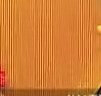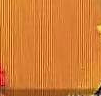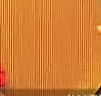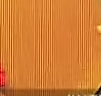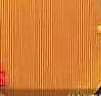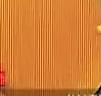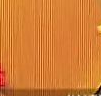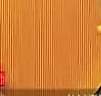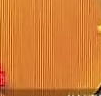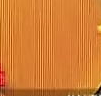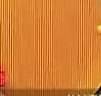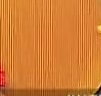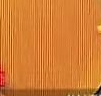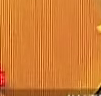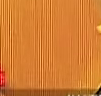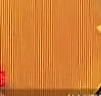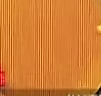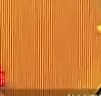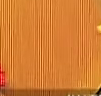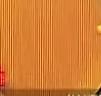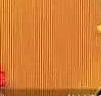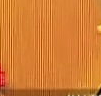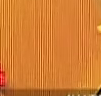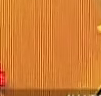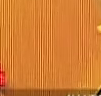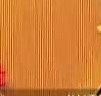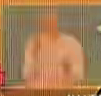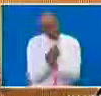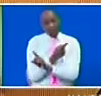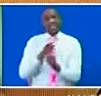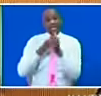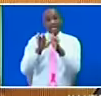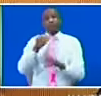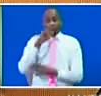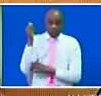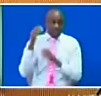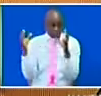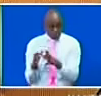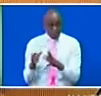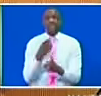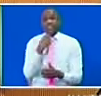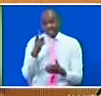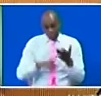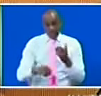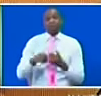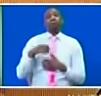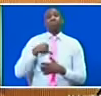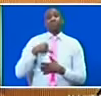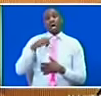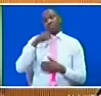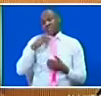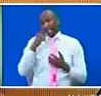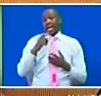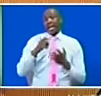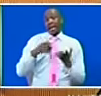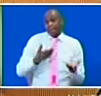Na waziri wa usalama wa kitaifa Joseph Nkaiseri pamoja na baadhi ya viongozi wa Jubilee sasa wanaitaka tume ya uwiano na utangamano